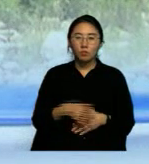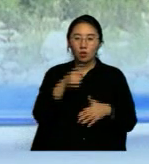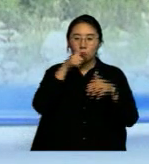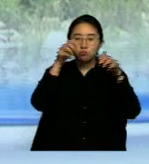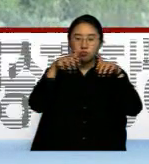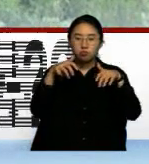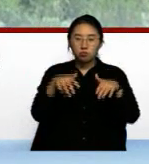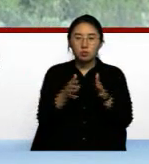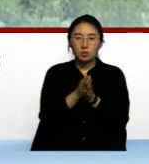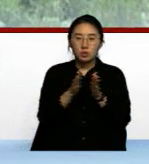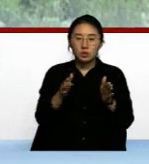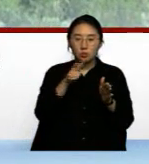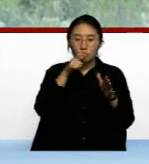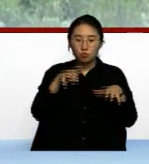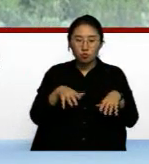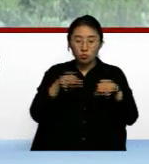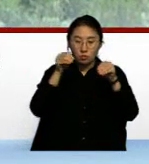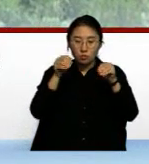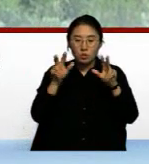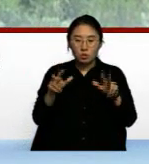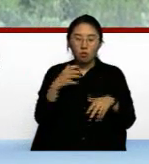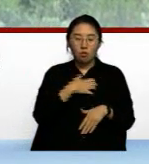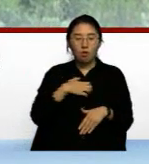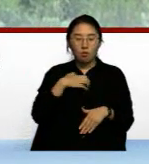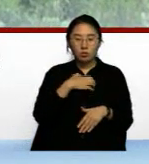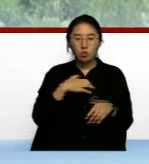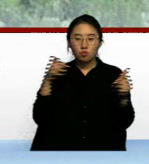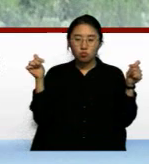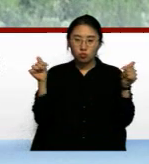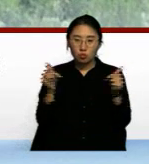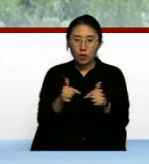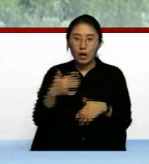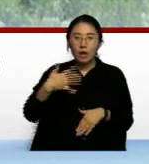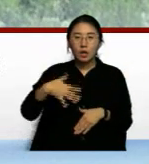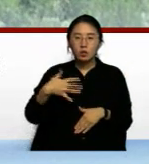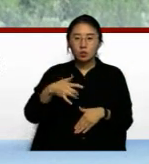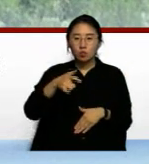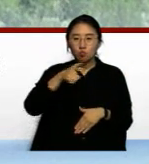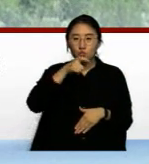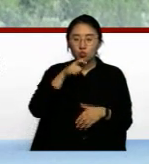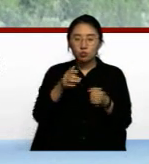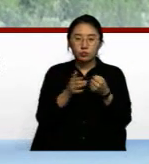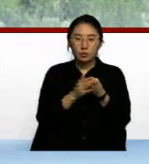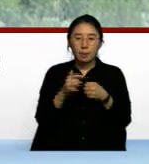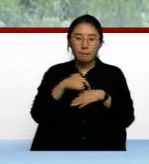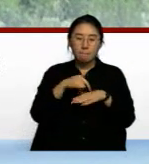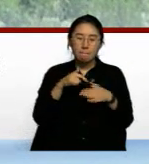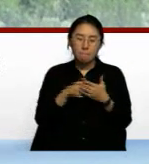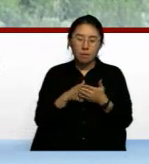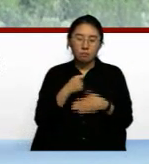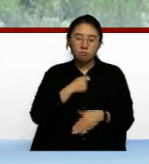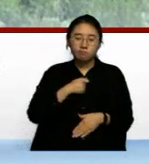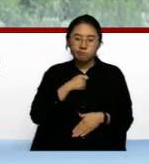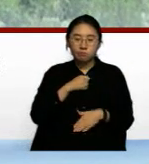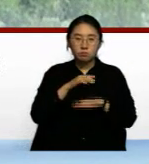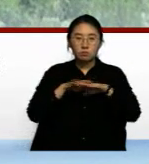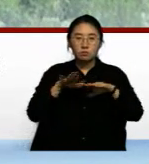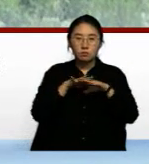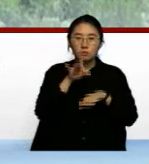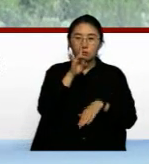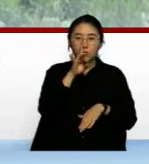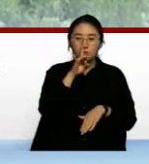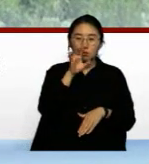장마가 시작되면서 가뭄 걱정은 이제 조금 덜게 됐는데요. 아직도 이물 때문에 마음의 응어리가 풀리지 않는 곳이